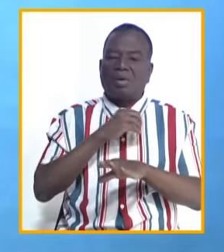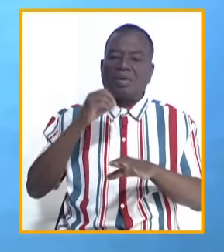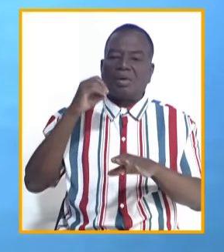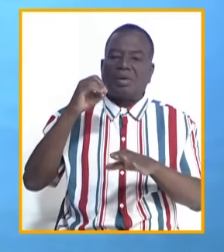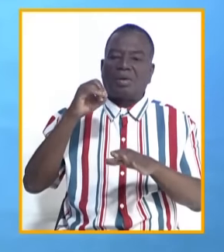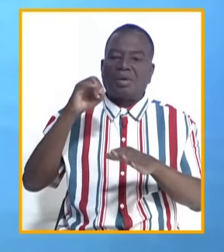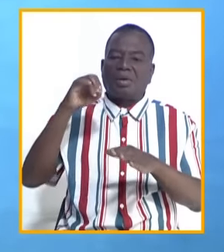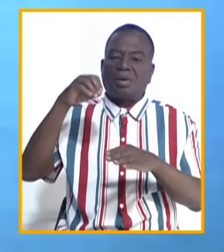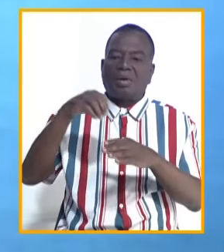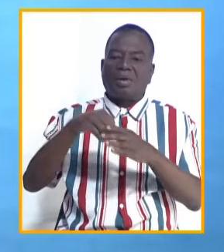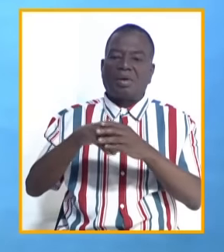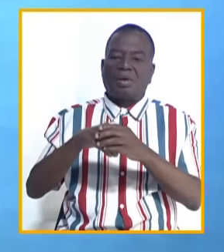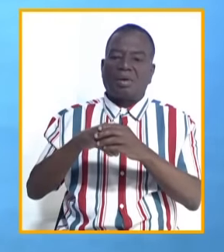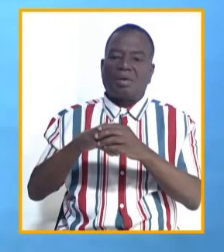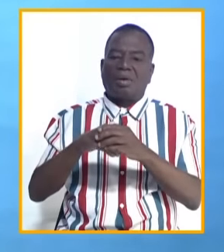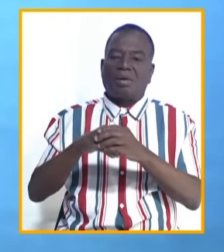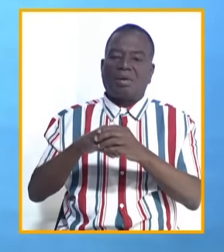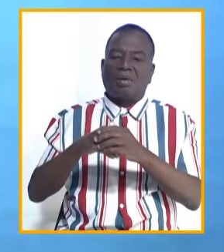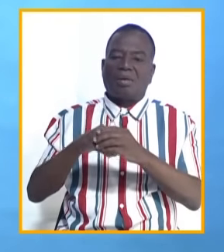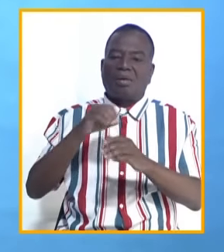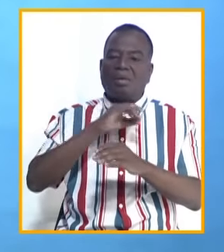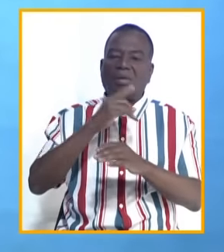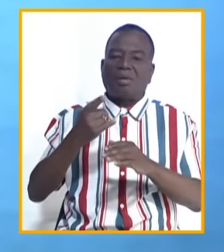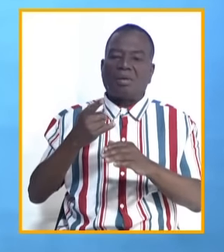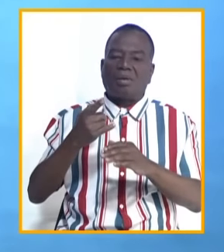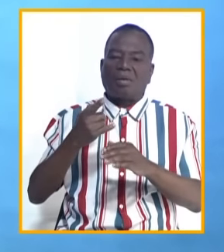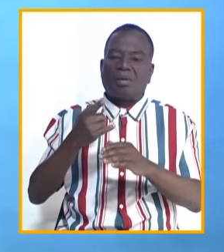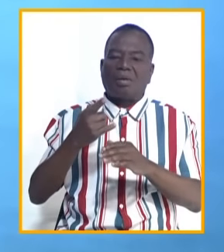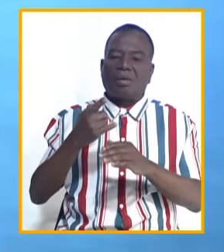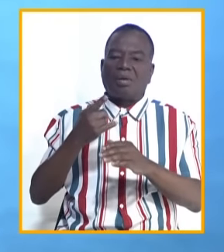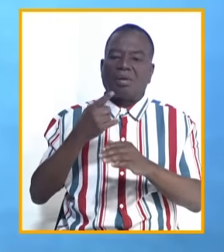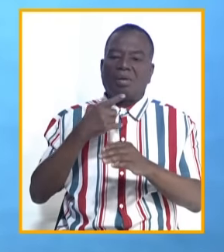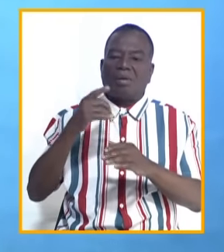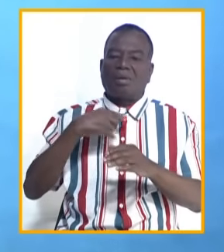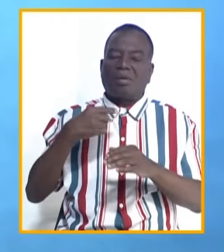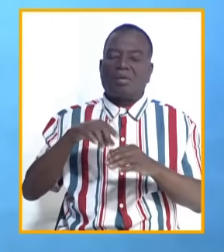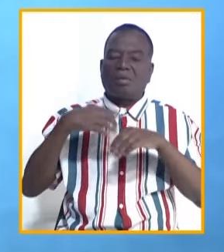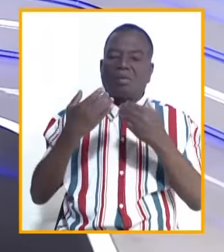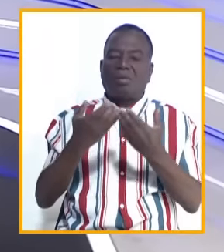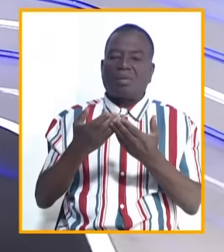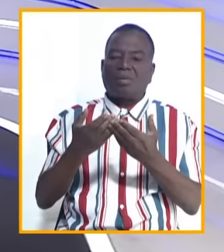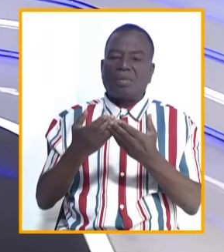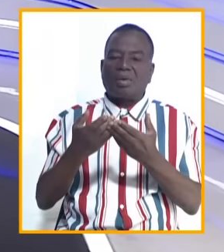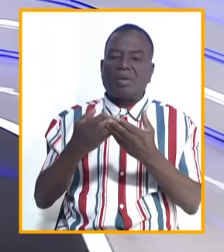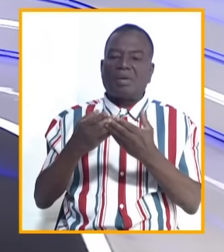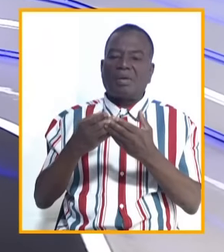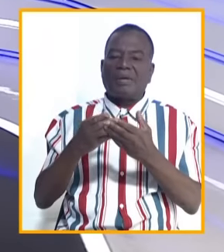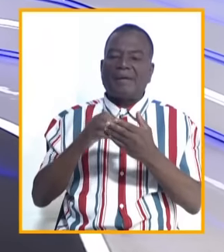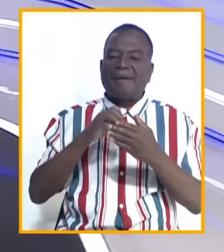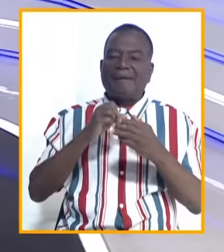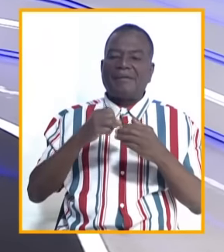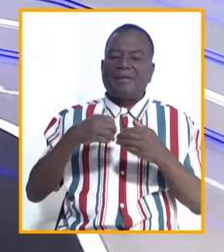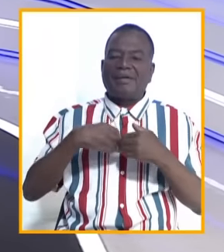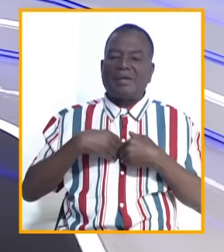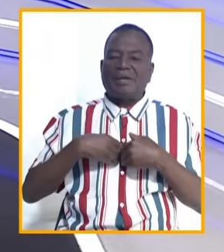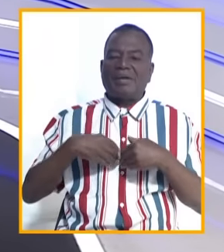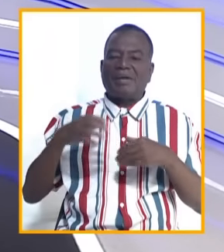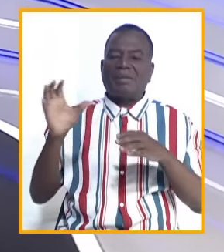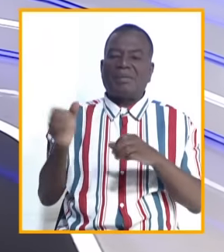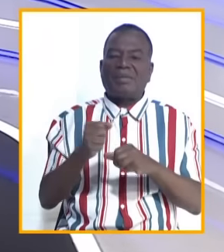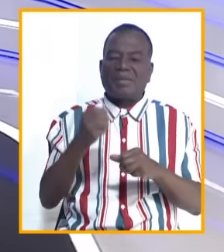donc, de la phase de poule de la Coupe de la Ligue des Champions, la C1. C'est un peu une défaite qui étonne dans les observateurs de cette Ligue 1.